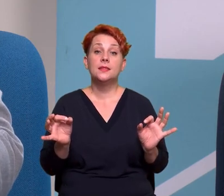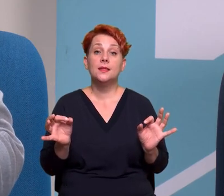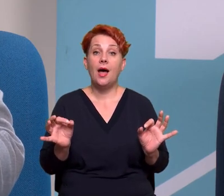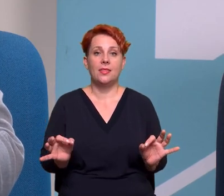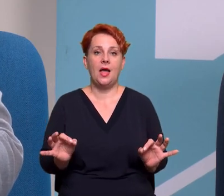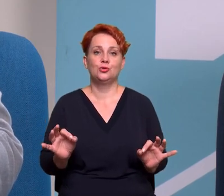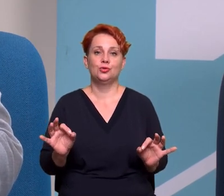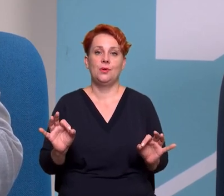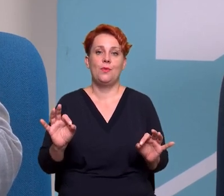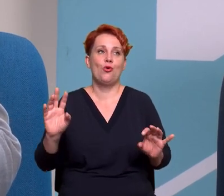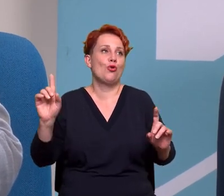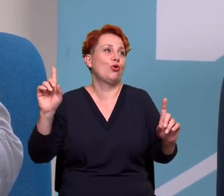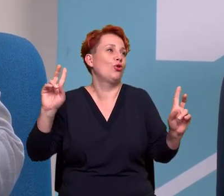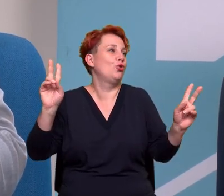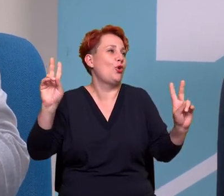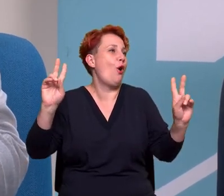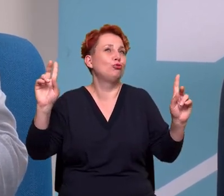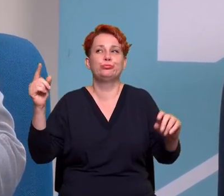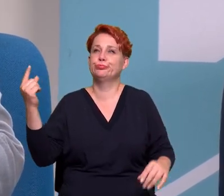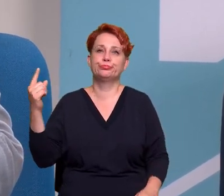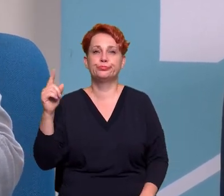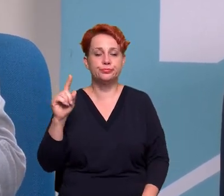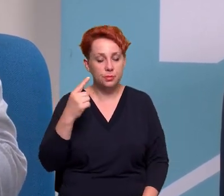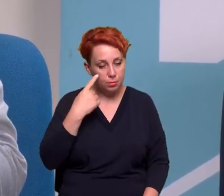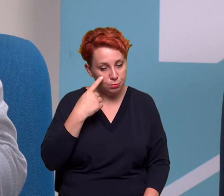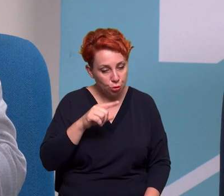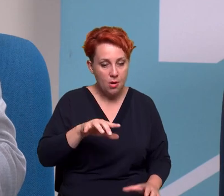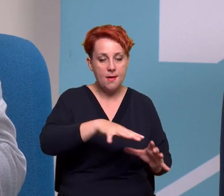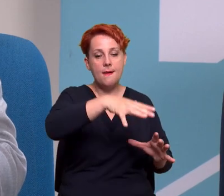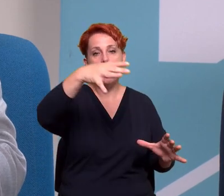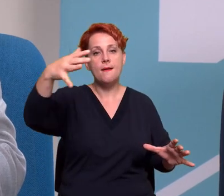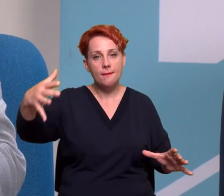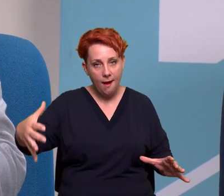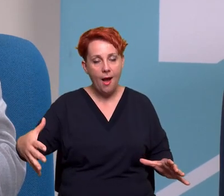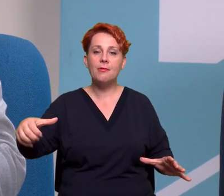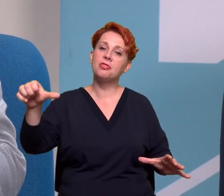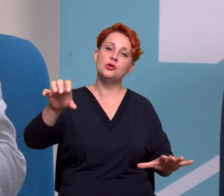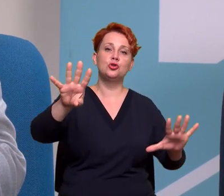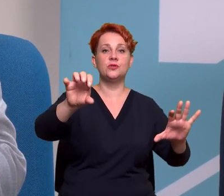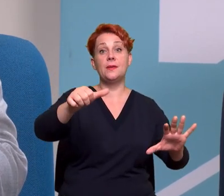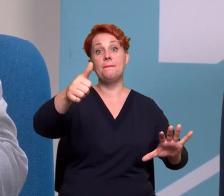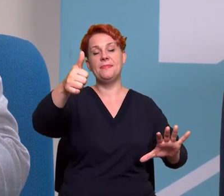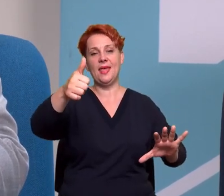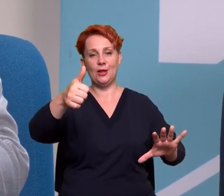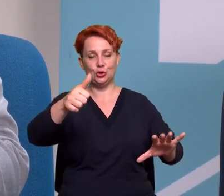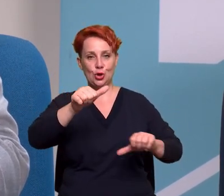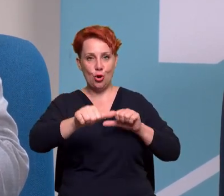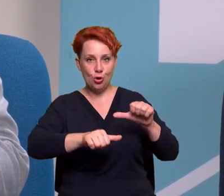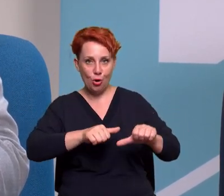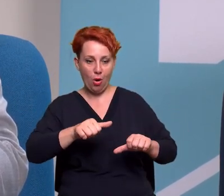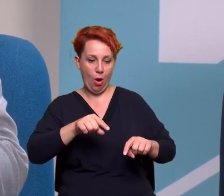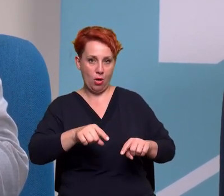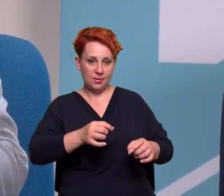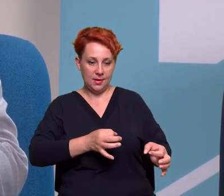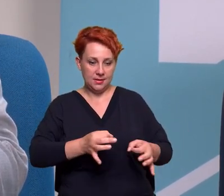przychodzi ktoś w przestrzeni publicznej, proszę bardzo, stoi kamień milowy z 1901 roku, przedmiot, który opowiada